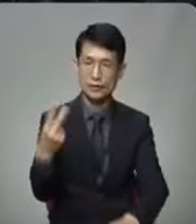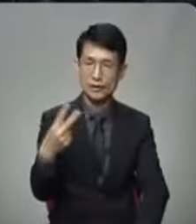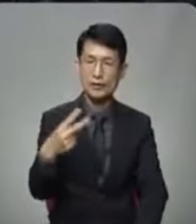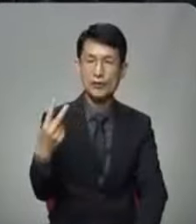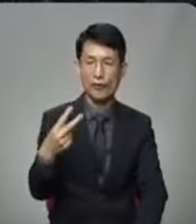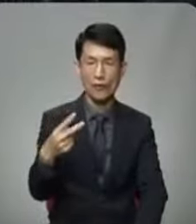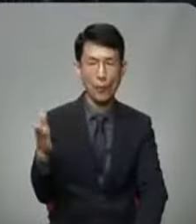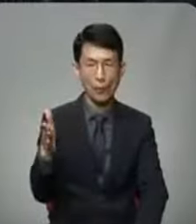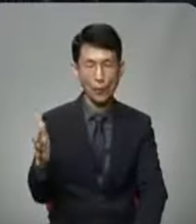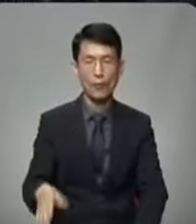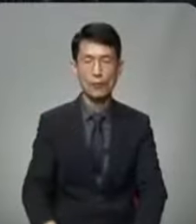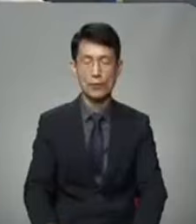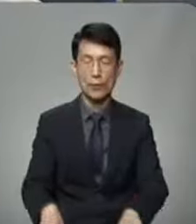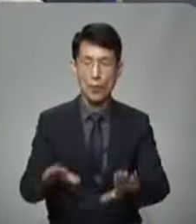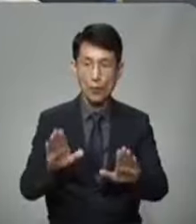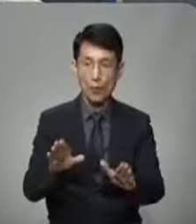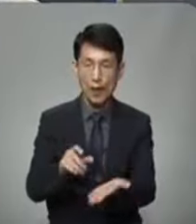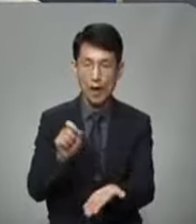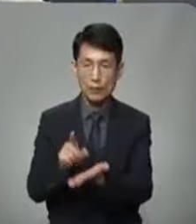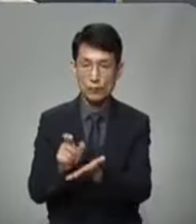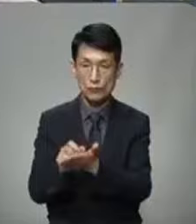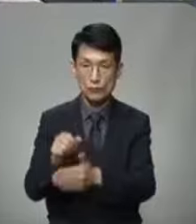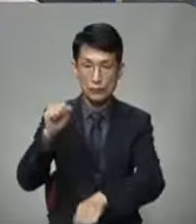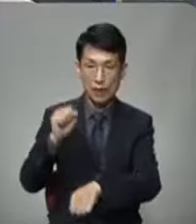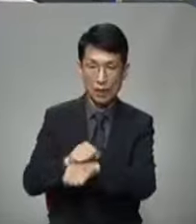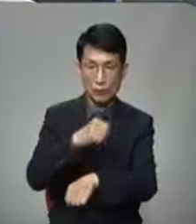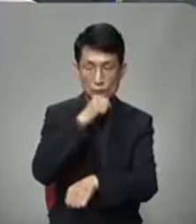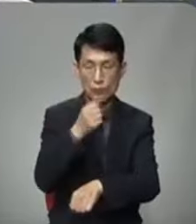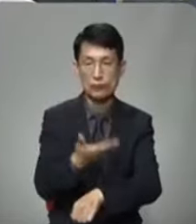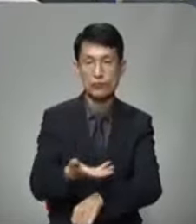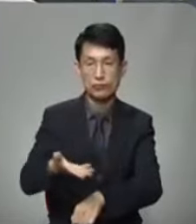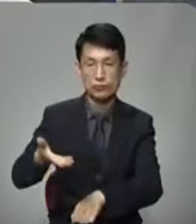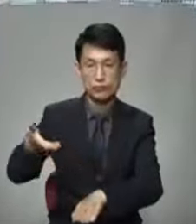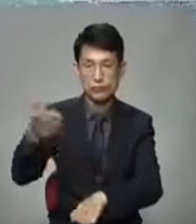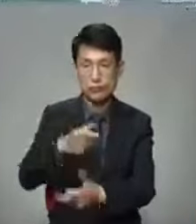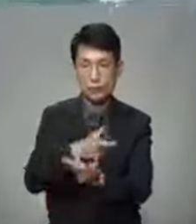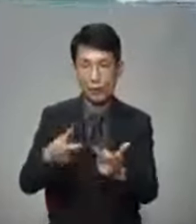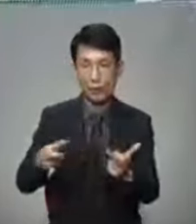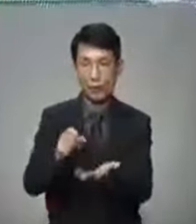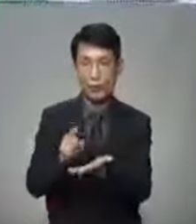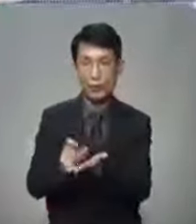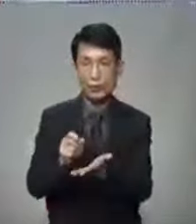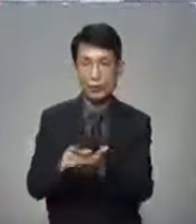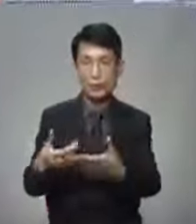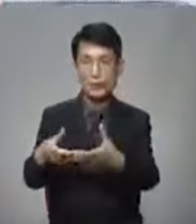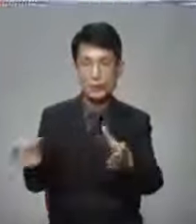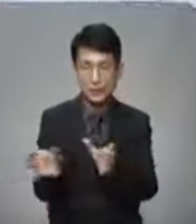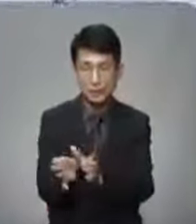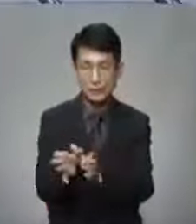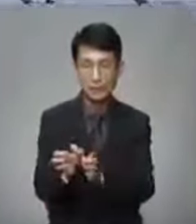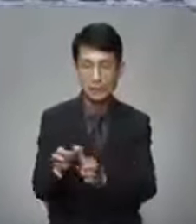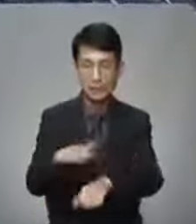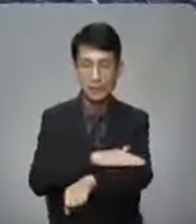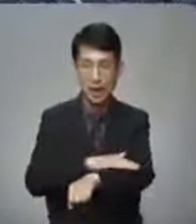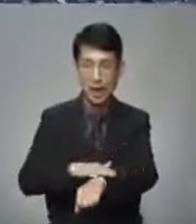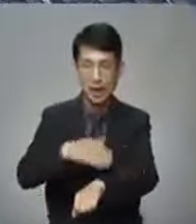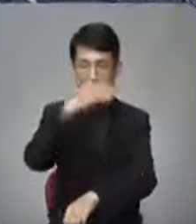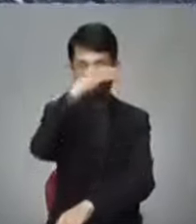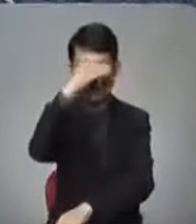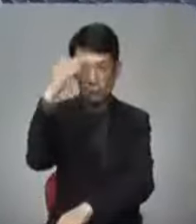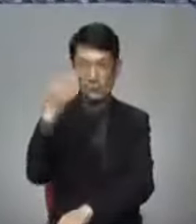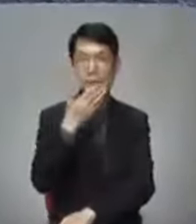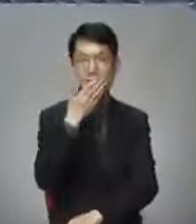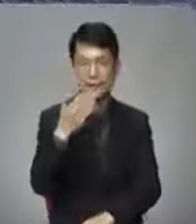2,000여 석. 올 시즌 좋은 경기력을 선보이고 있는 강원FC 선수들 움직임을 조금 더 가까이서 볼수 있게